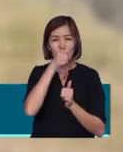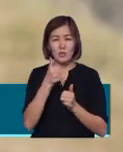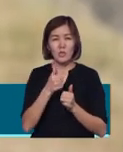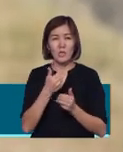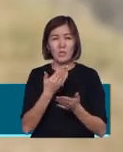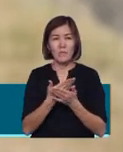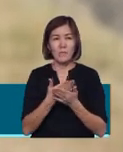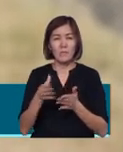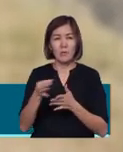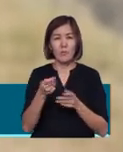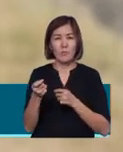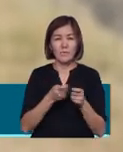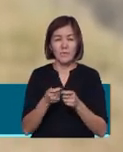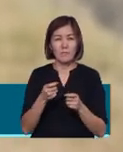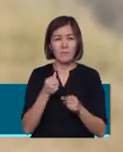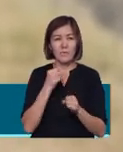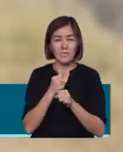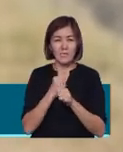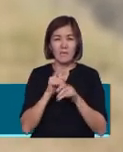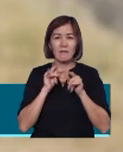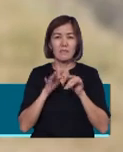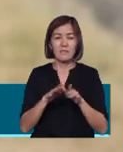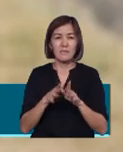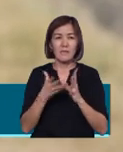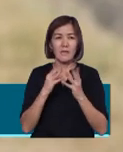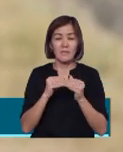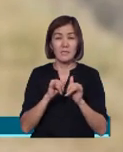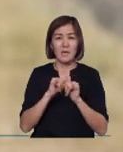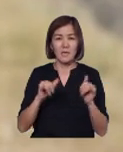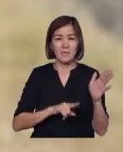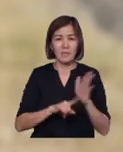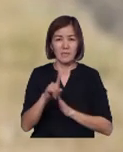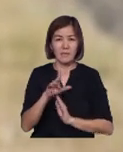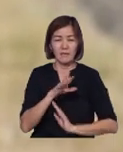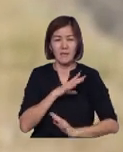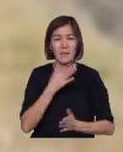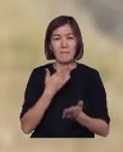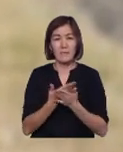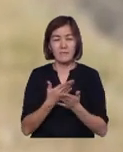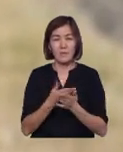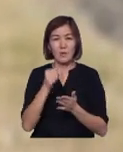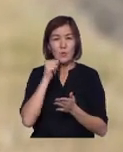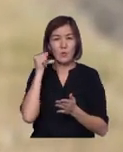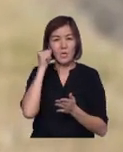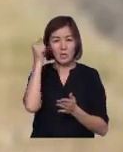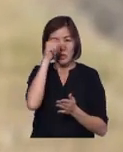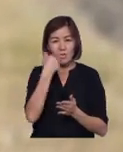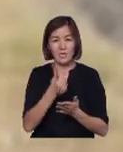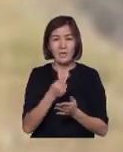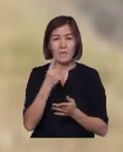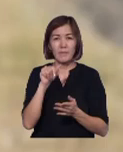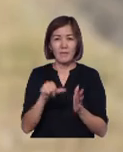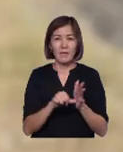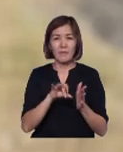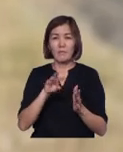қазір облыс әкімдігімен жасалып жатқан істердің арқасында жыл сайын артып келе жатыр. Мысалы, өткен жылы 1,6